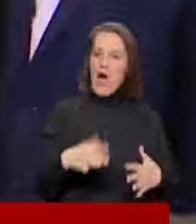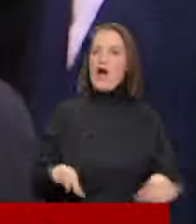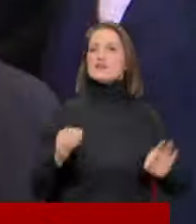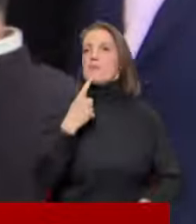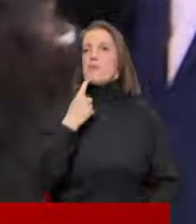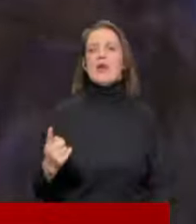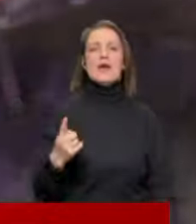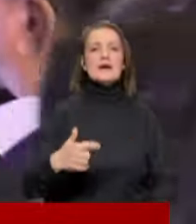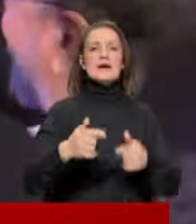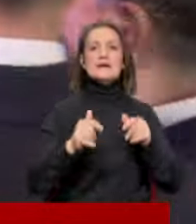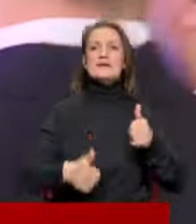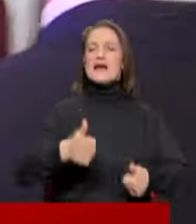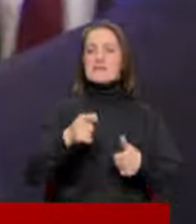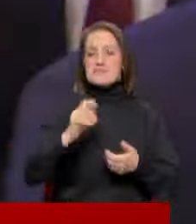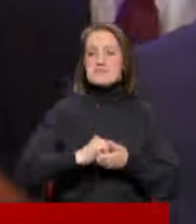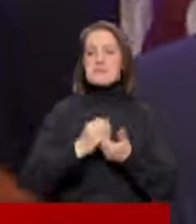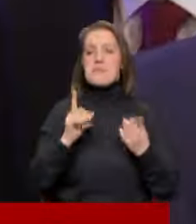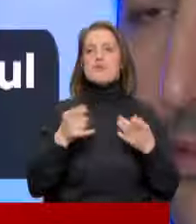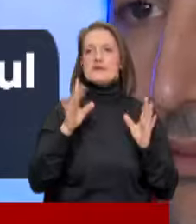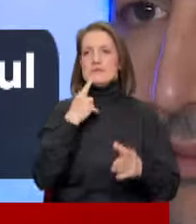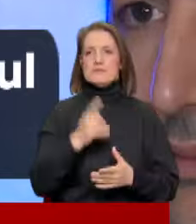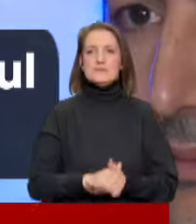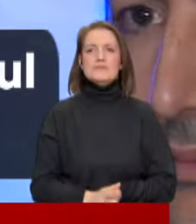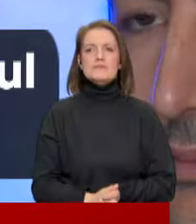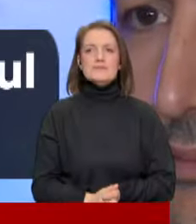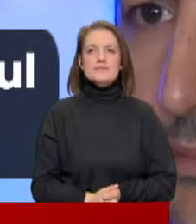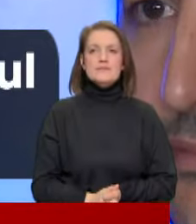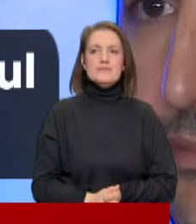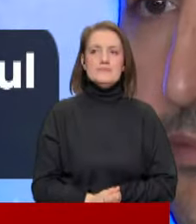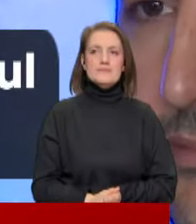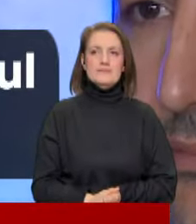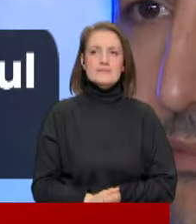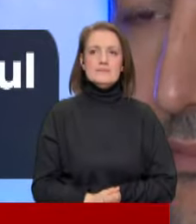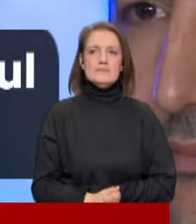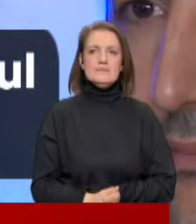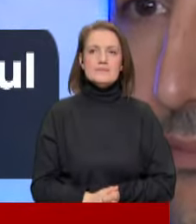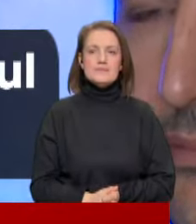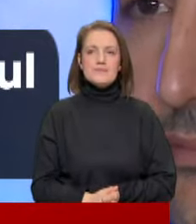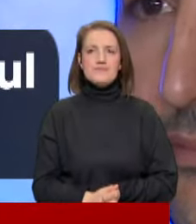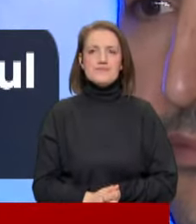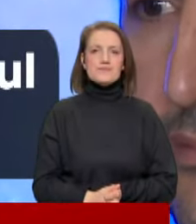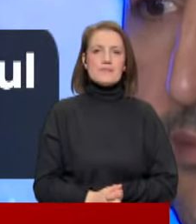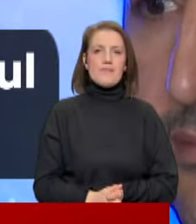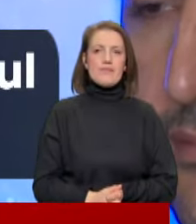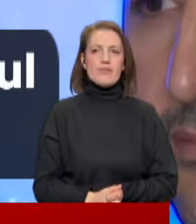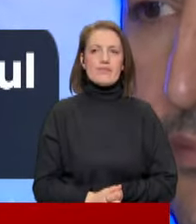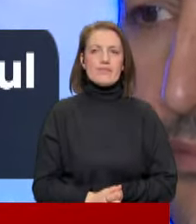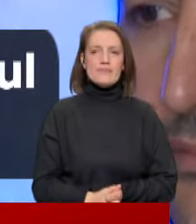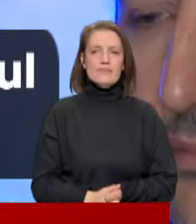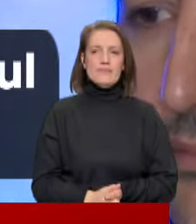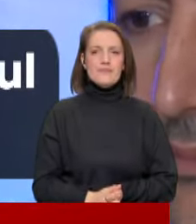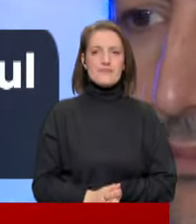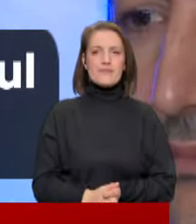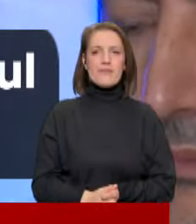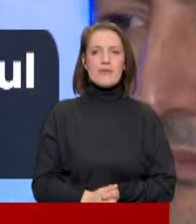dedi rakibini samimi bulmadığını da ekledi İstanbul'un Eğer sorunları konuşulacak İstanbul